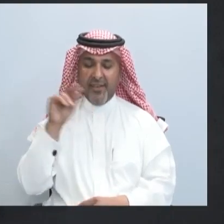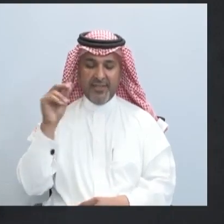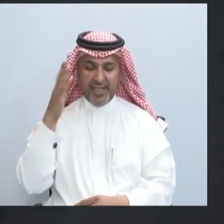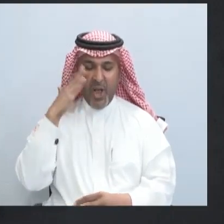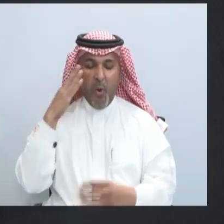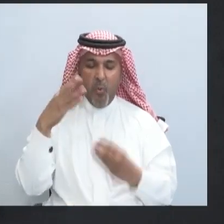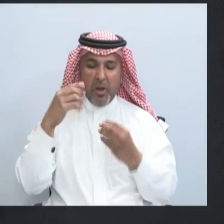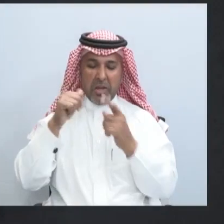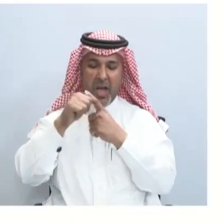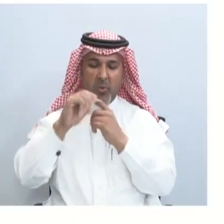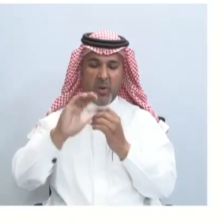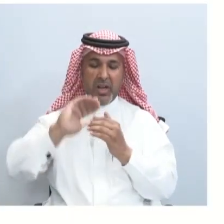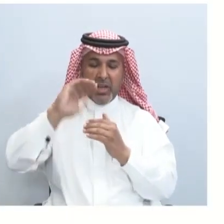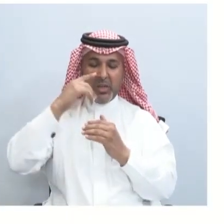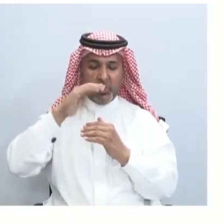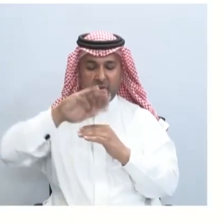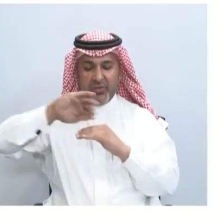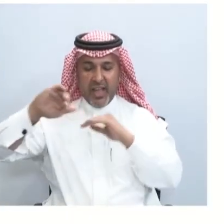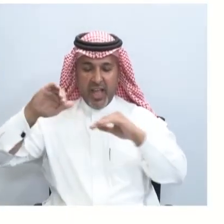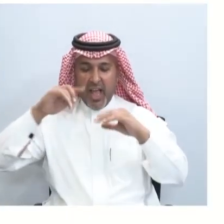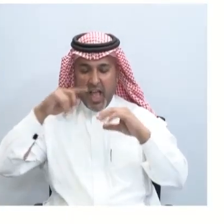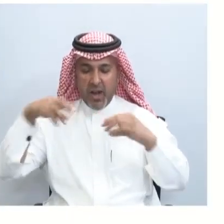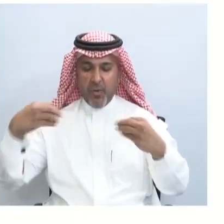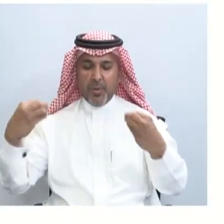مساحه الشكل المركب كاملا